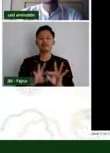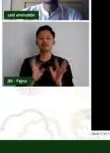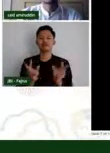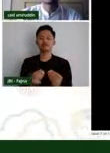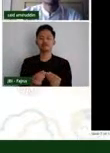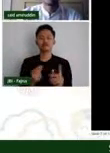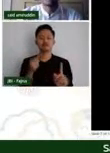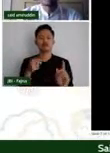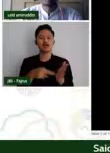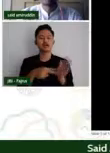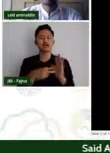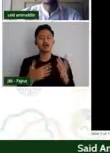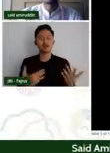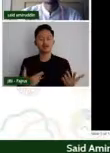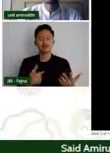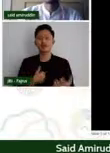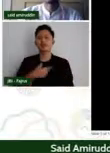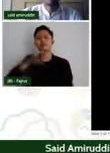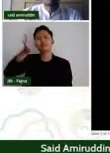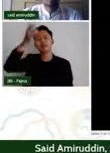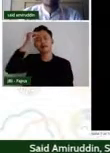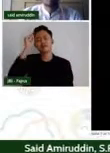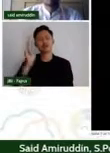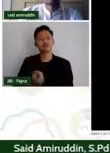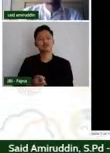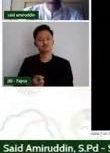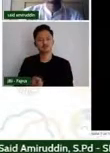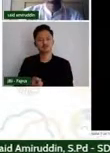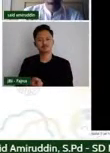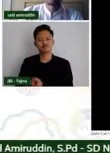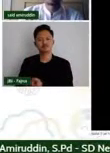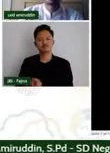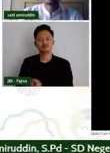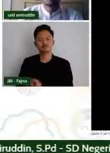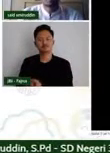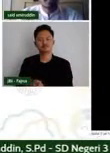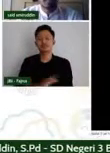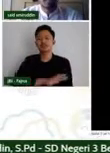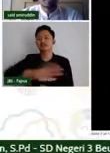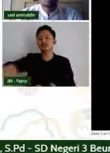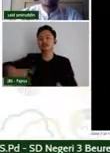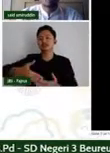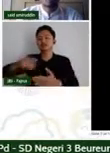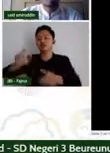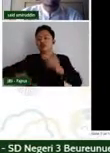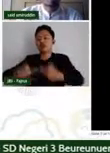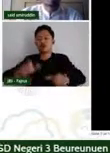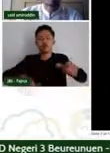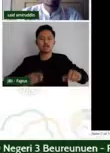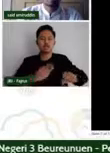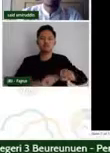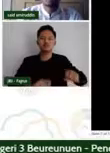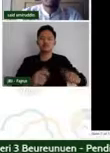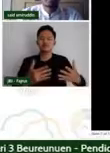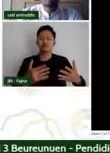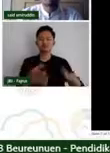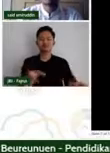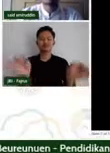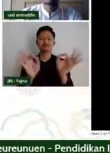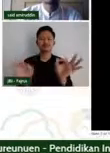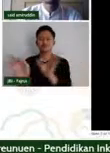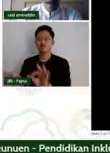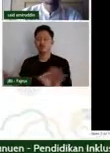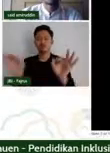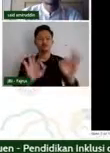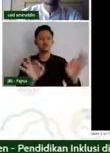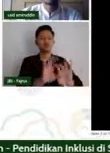bahwa kita itu harus memahami bahwa setiap manusia itu diciptakan dalam keadaan sempurna dan tak ada perbedaan apapun pada